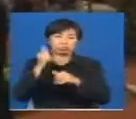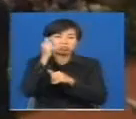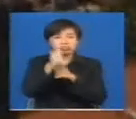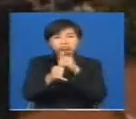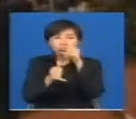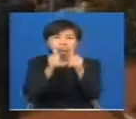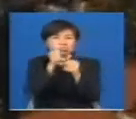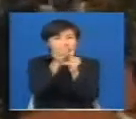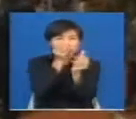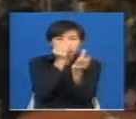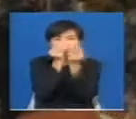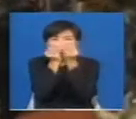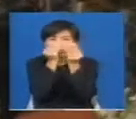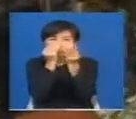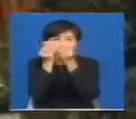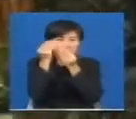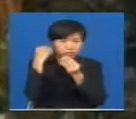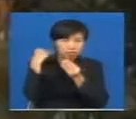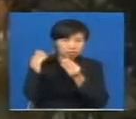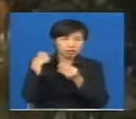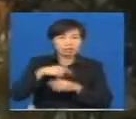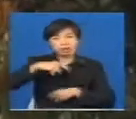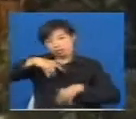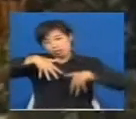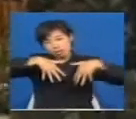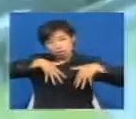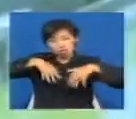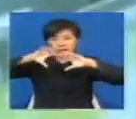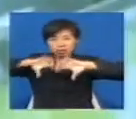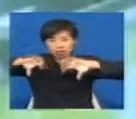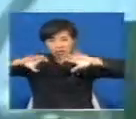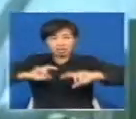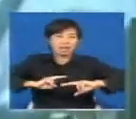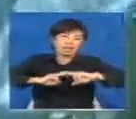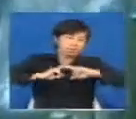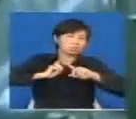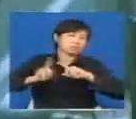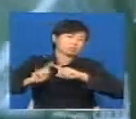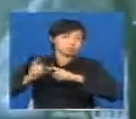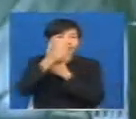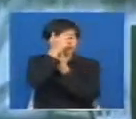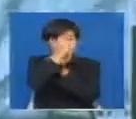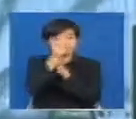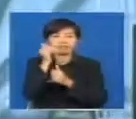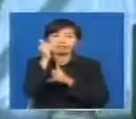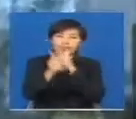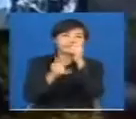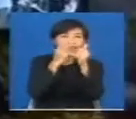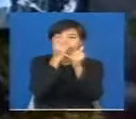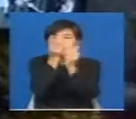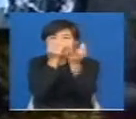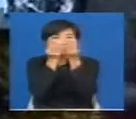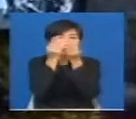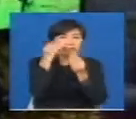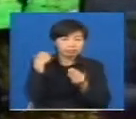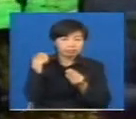วมถึงหน่วยงานต่างๆทั้งภาครัฐและเอกชนที่เข้ามาดูงานเป็นจำนวนมากการจัดนิทรรศการดังก